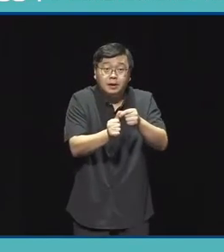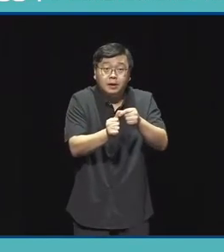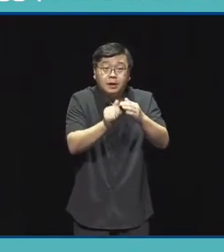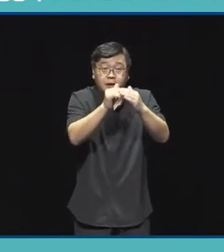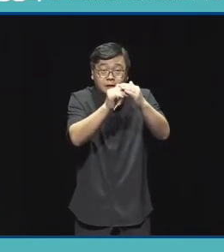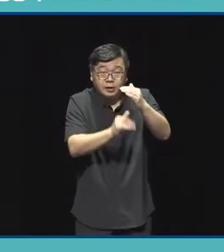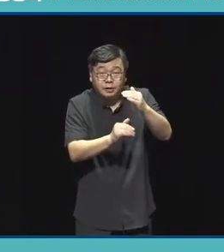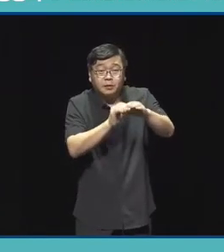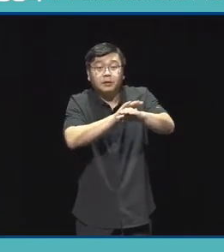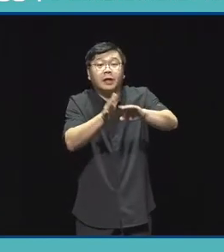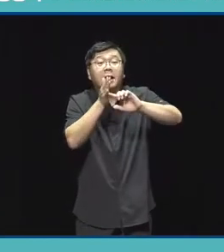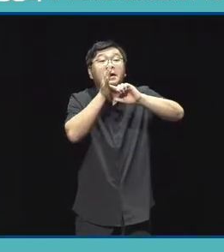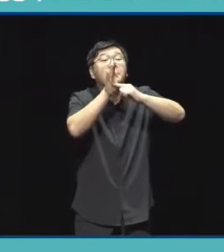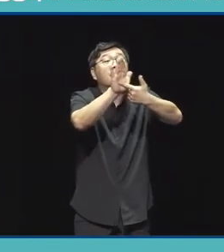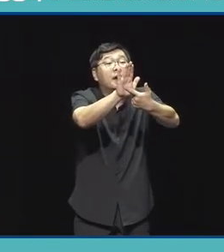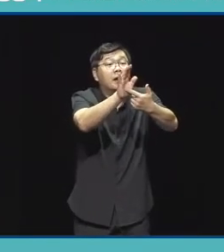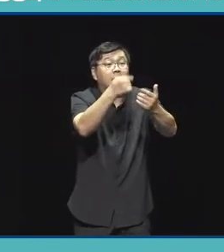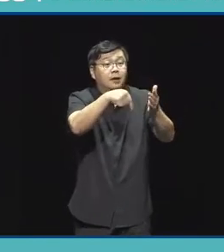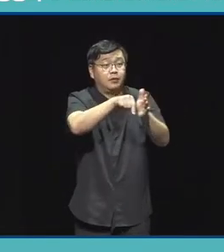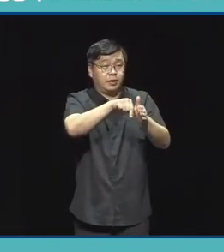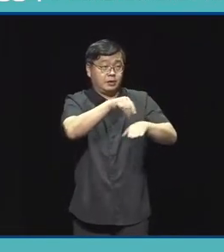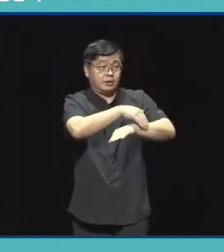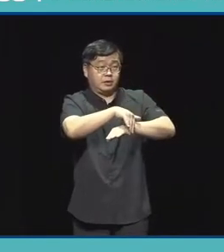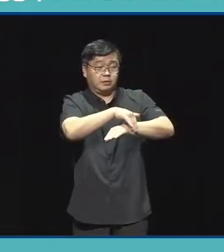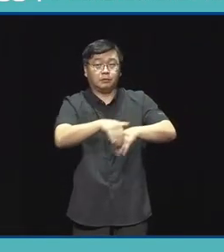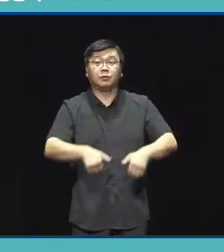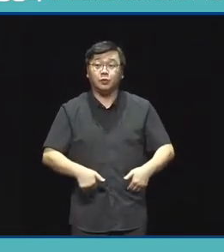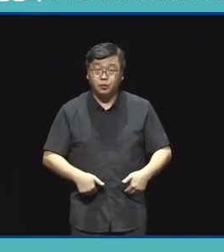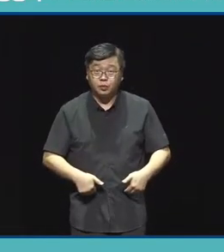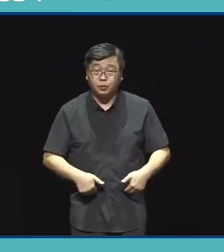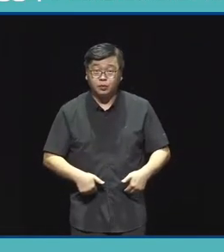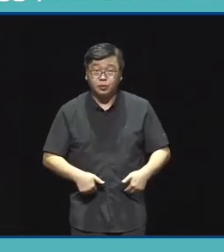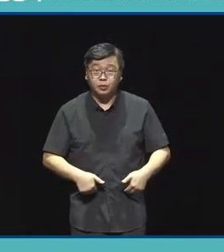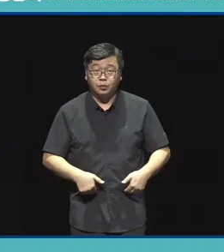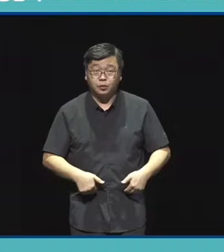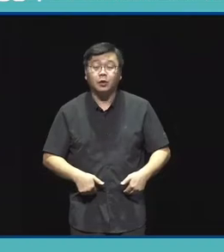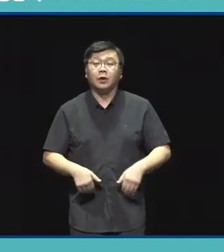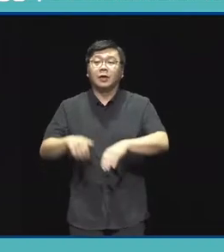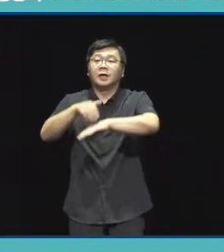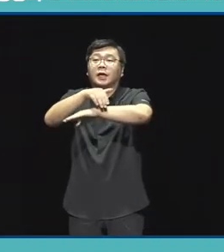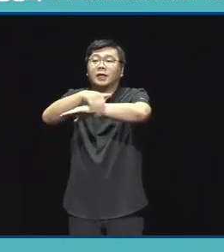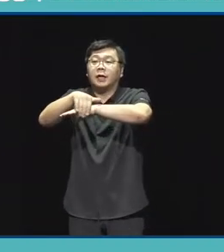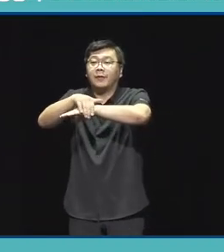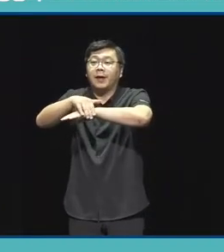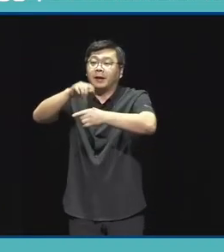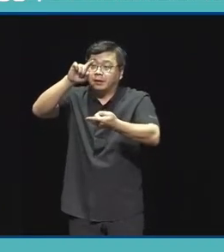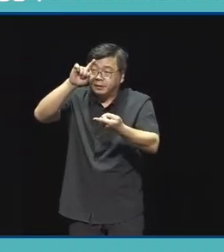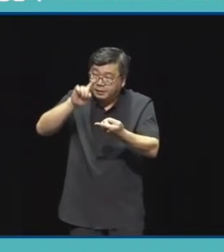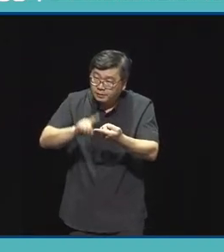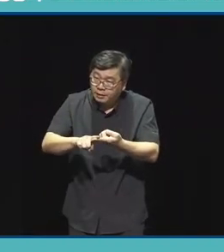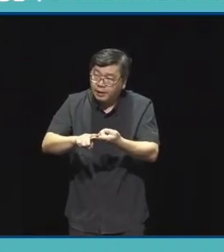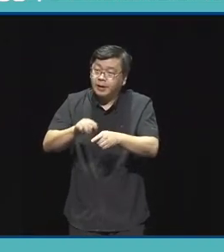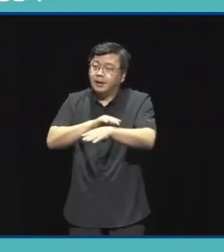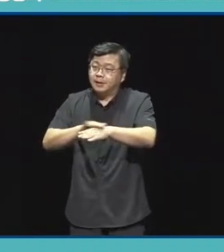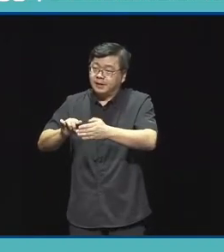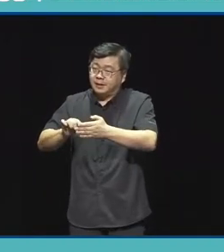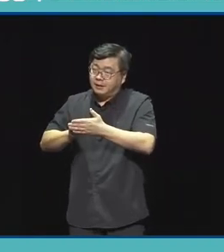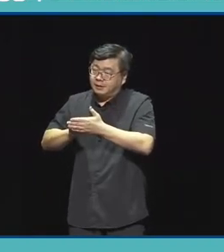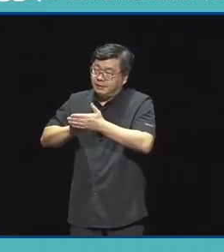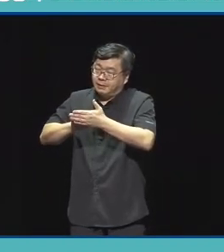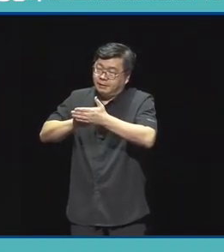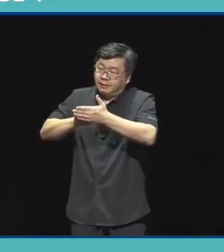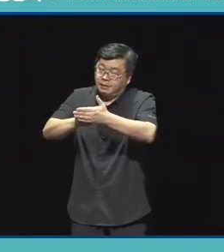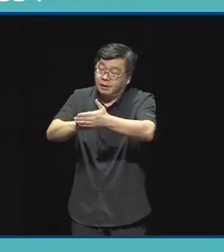대한 계획들을 충분히 수립을 하셔야 되고요 그 다음에 그런 계획들이 과연 연도 안에 잘 시행되었는지 이런